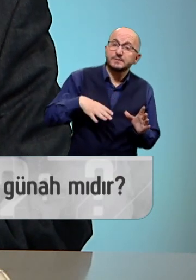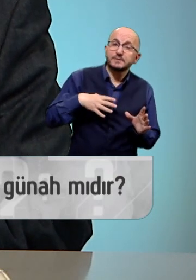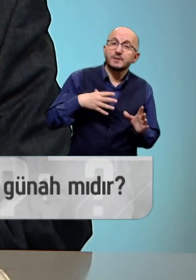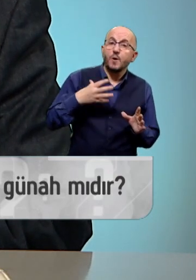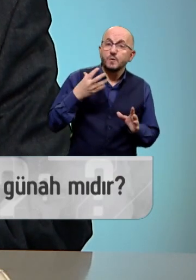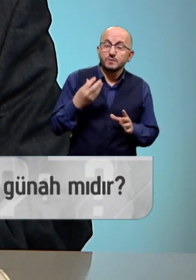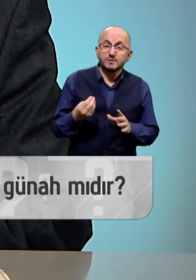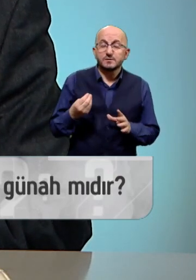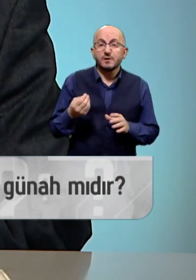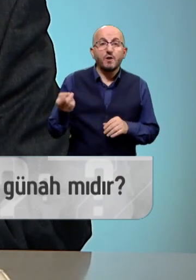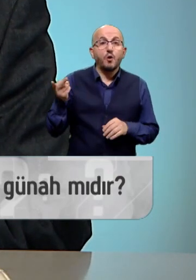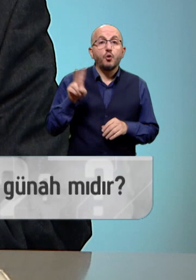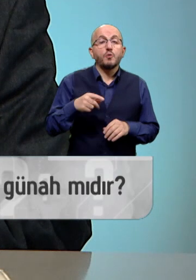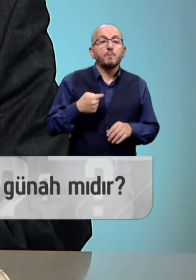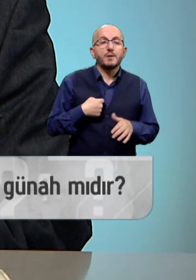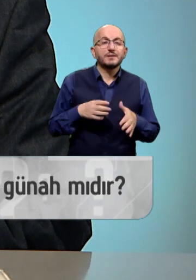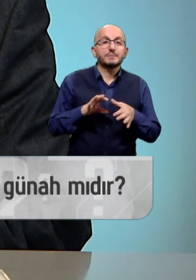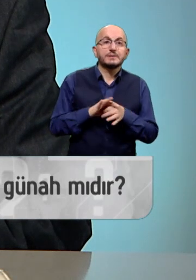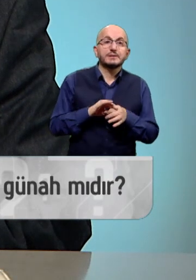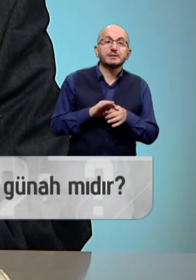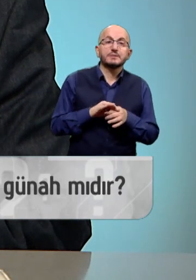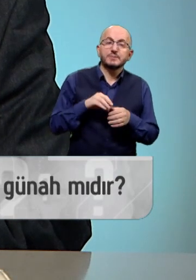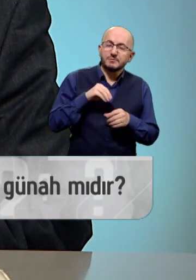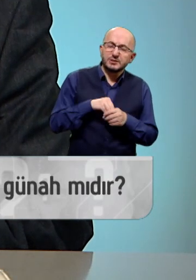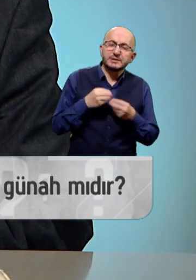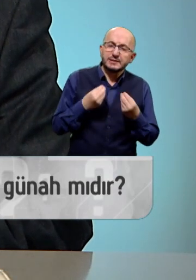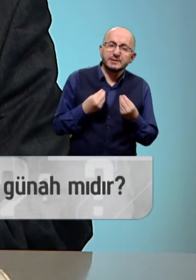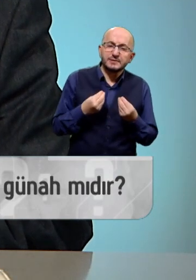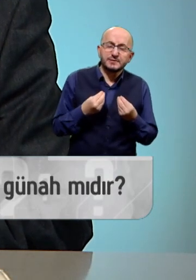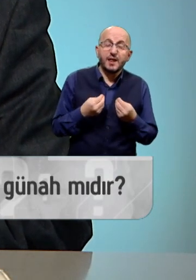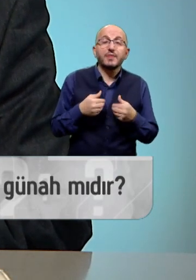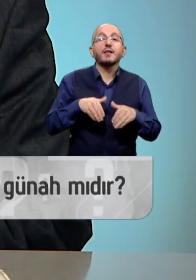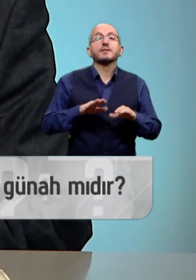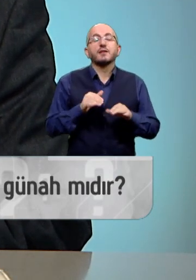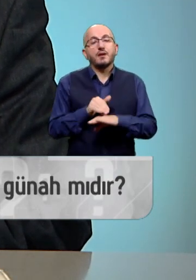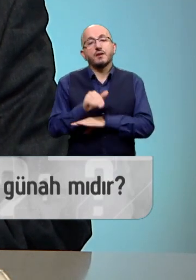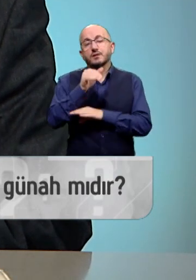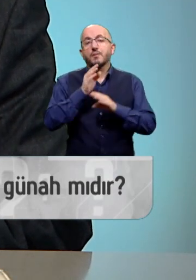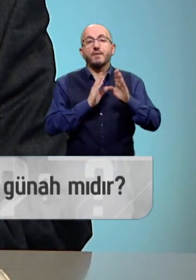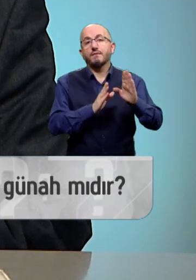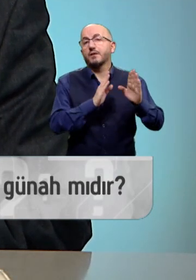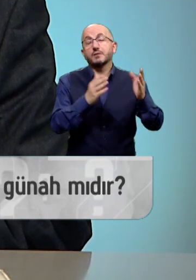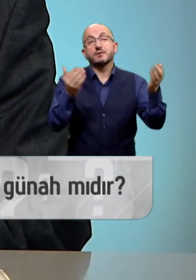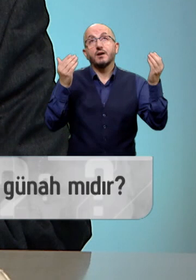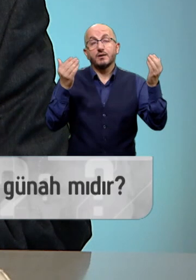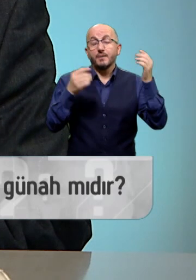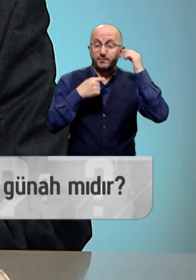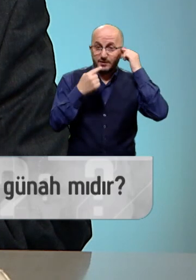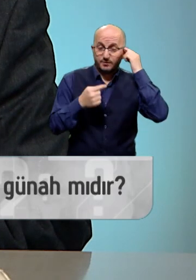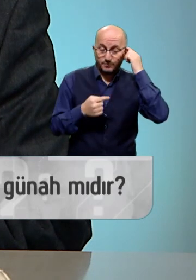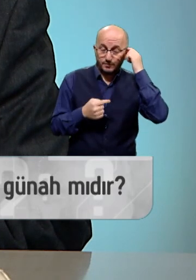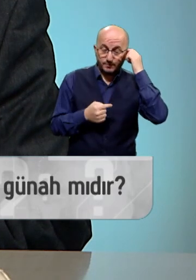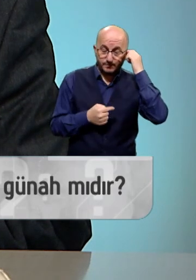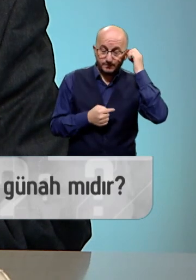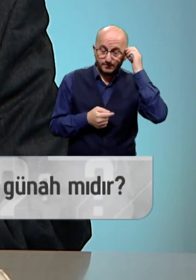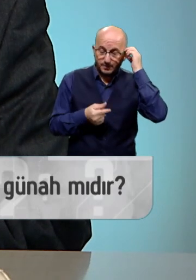şöyle deyiniz. Ölüm benim hakkımda hayırlıysa ölümümü, değilse hayatımı devam ettir ya Rab deyiniz diyor.